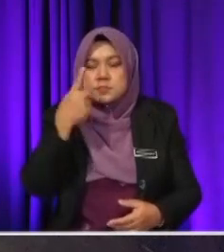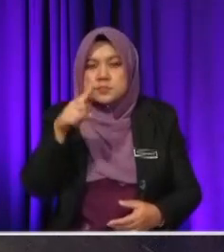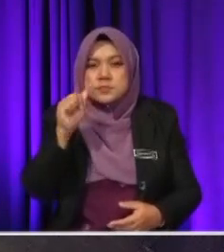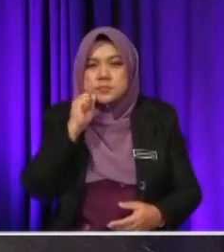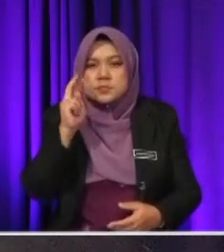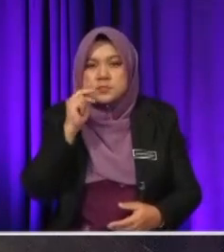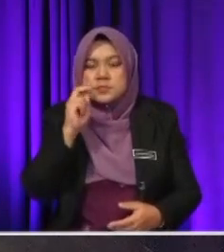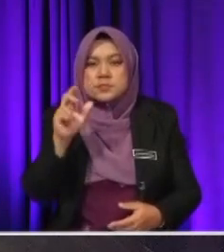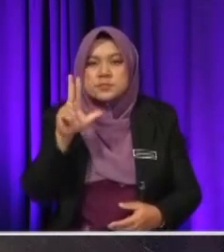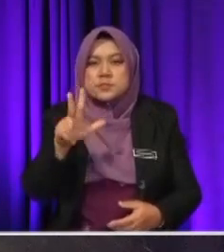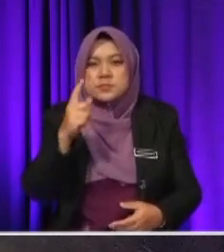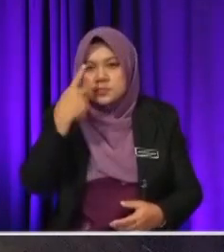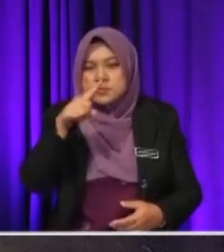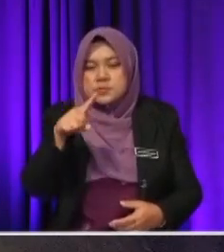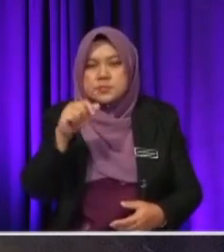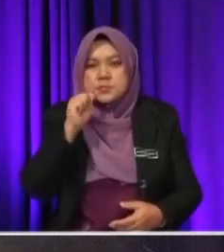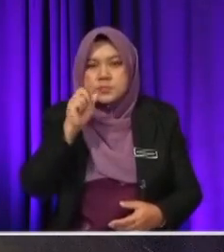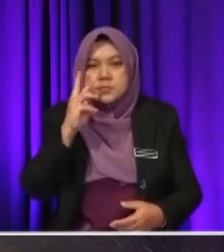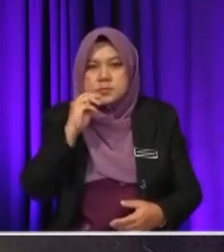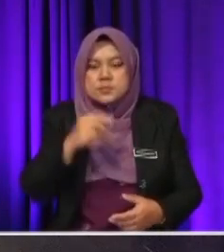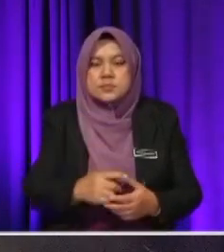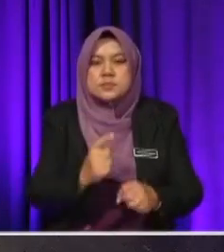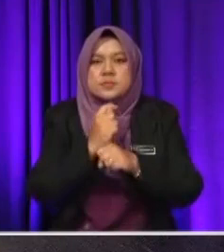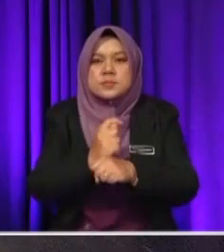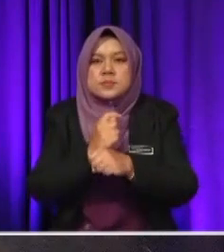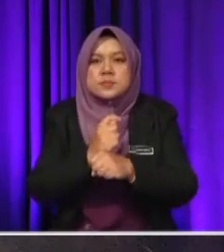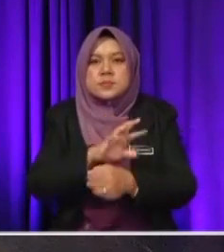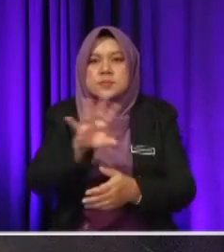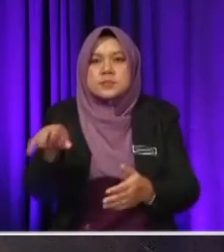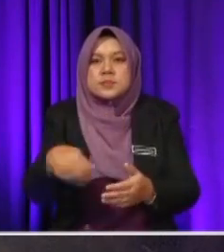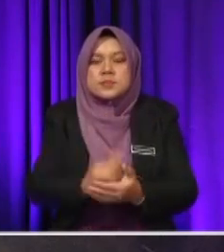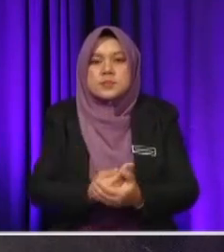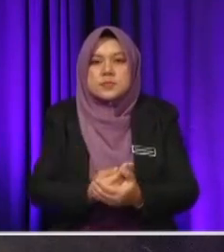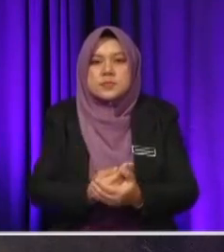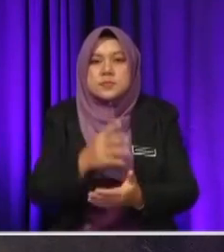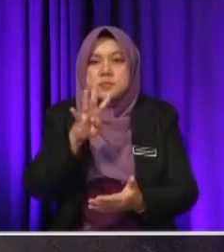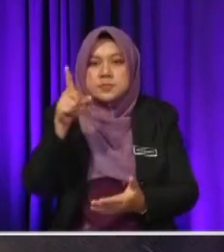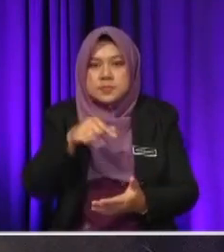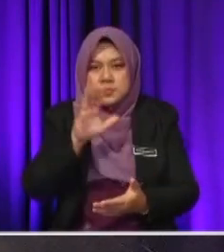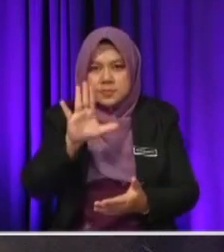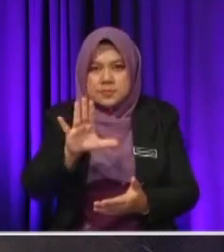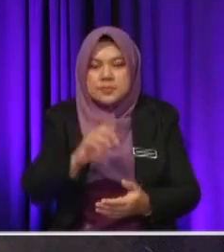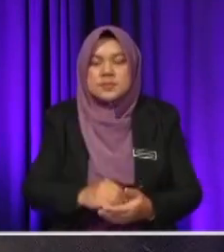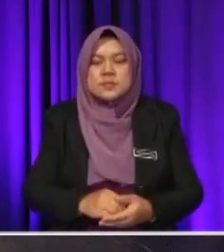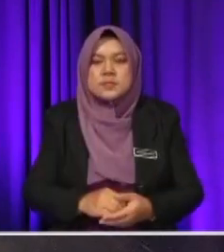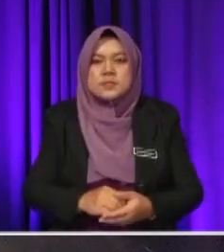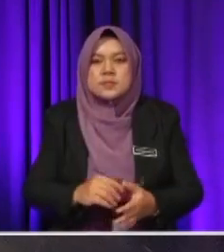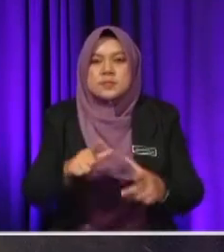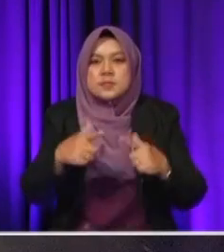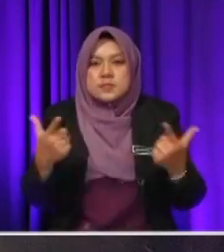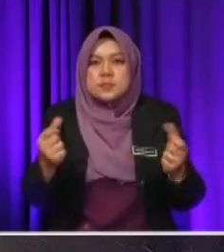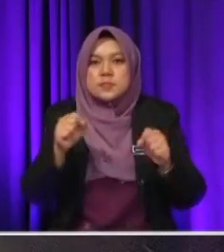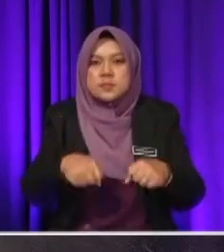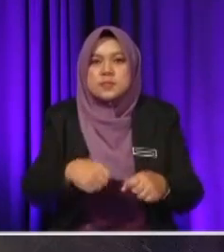dan juga tiga untuk Amira watanya semua Oke lah itu kita boleh